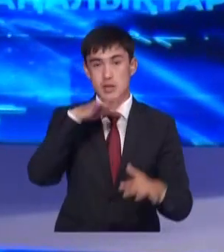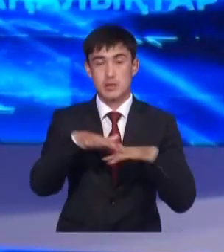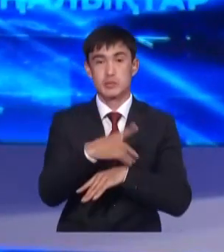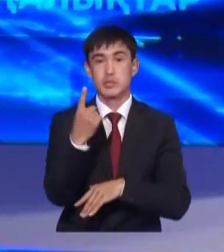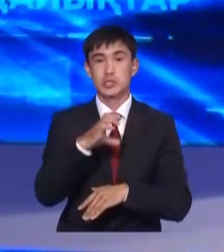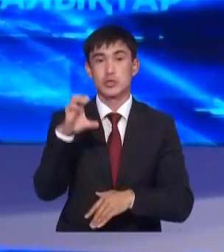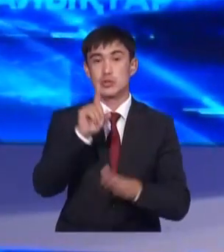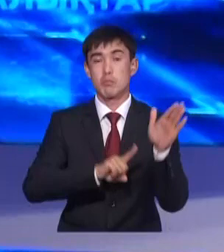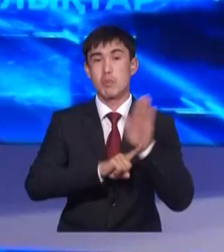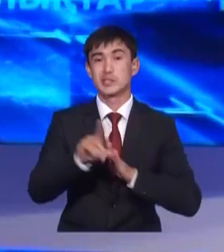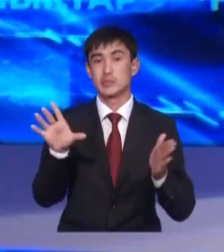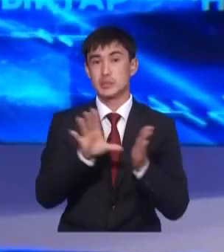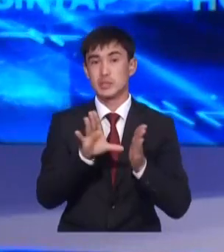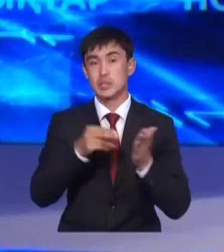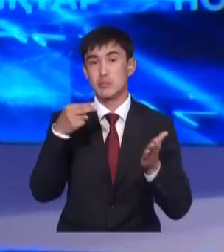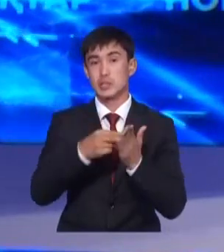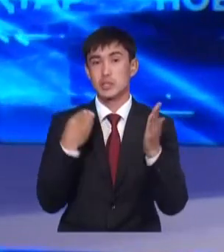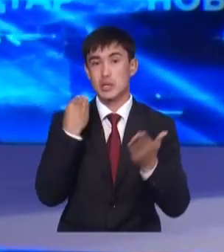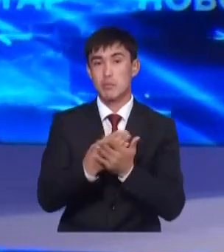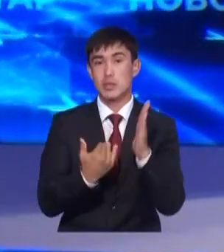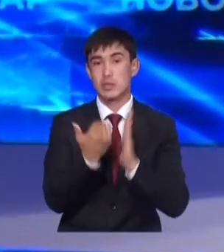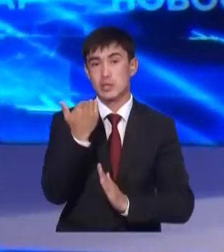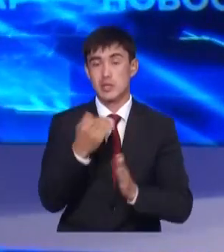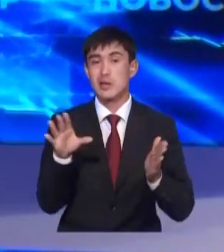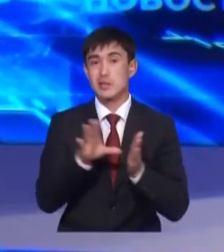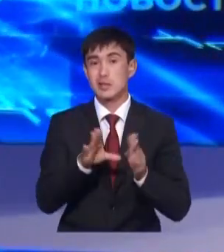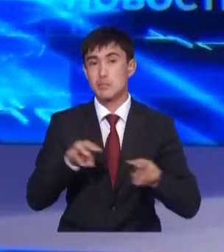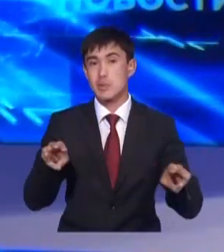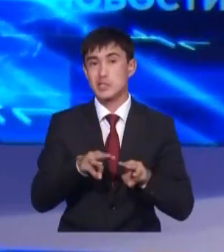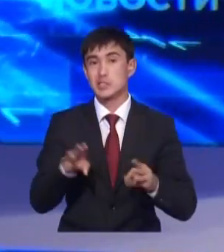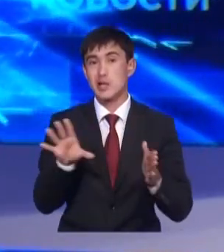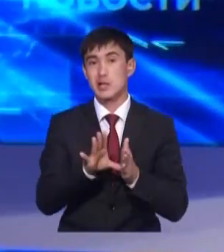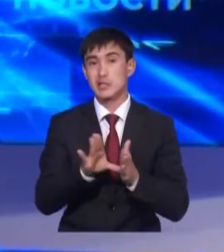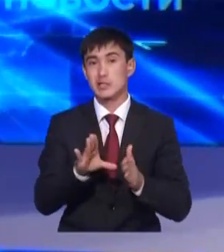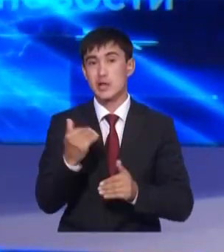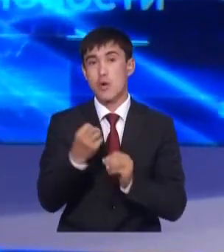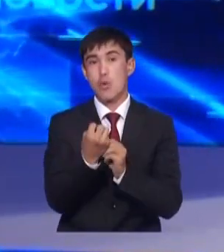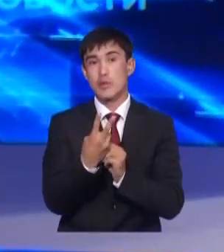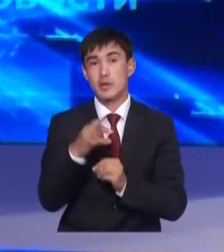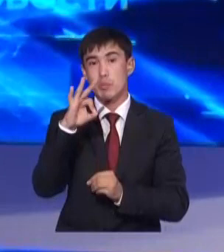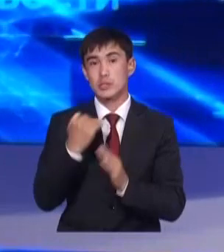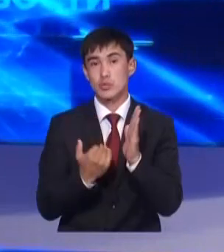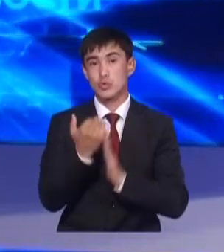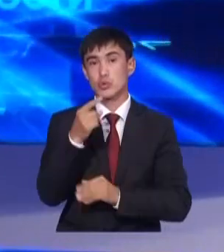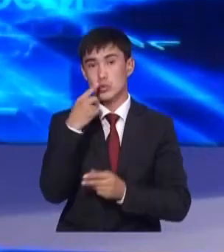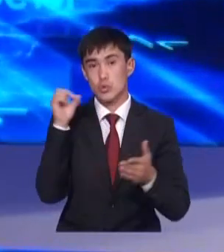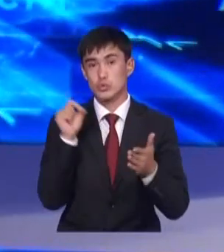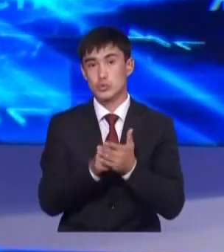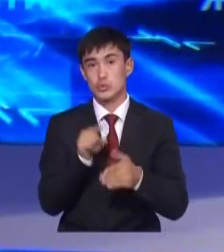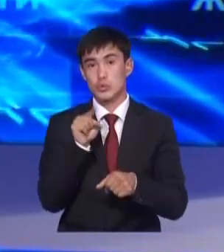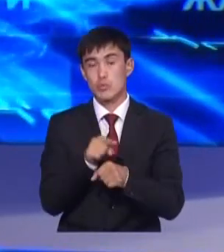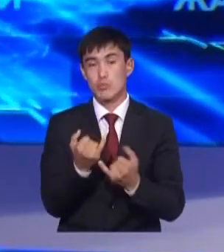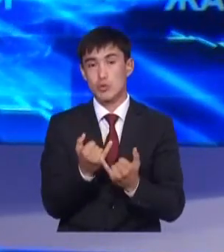Елімізде 1-ші қыркүйектен бастап жарық бағасы тағы да қымбаттайды. Энергетика министрлігі электр энергиясын 12%-ға көтеруді көздеп